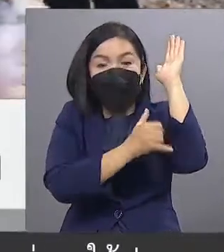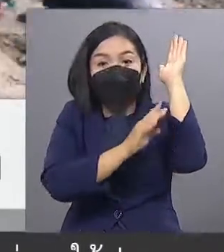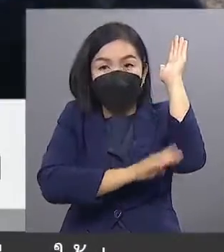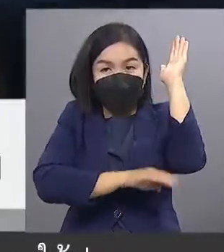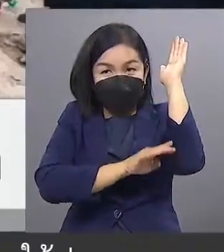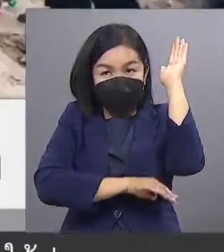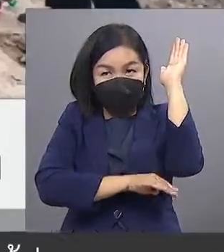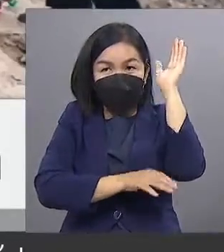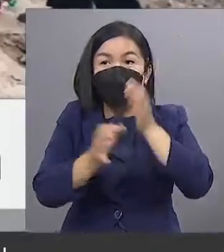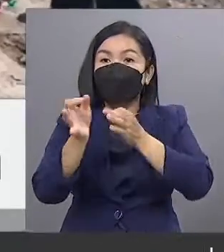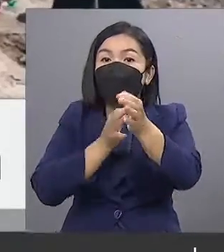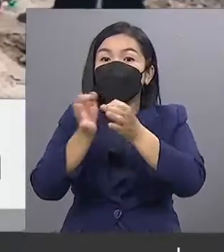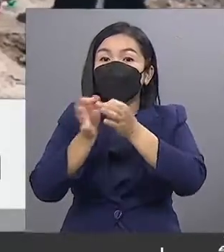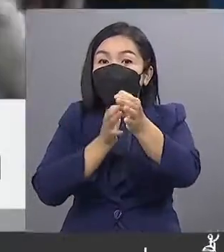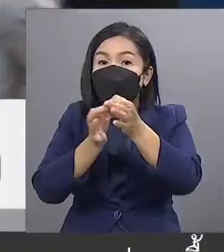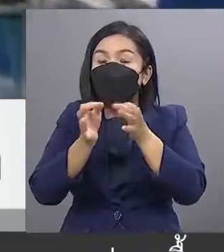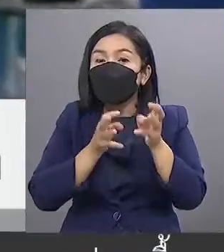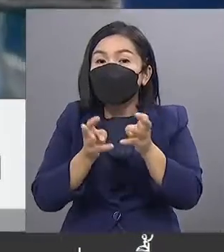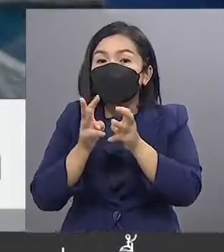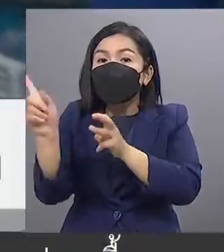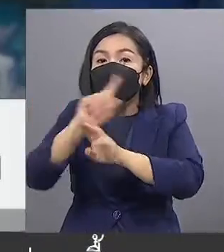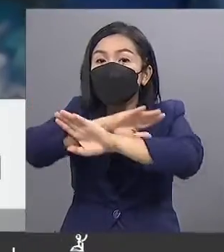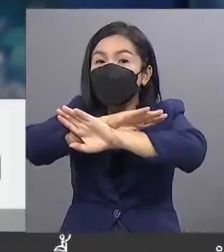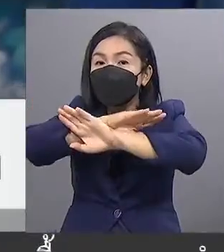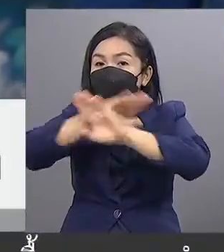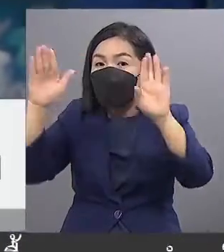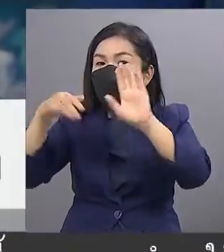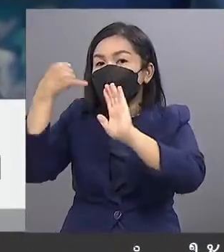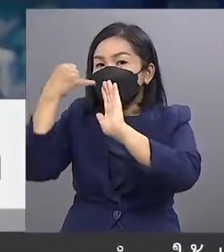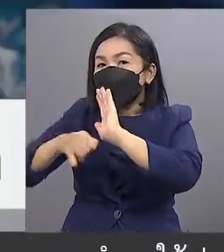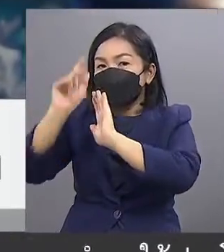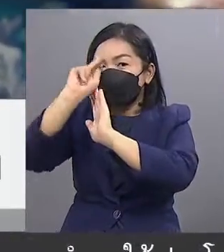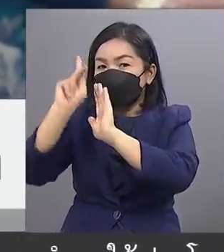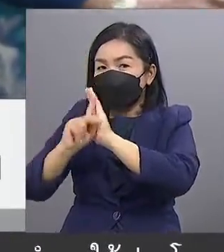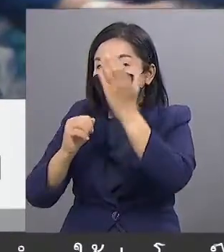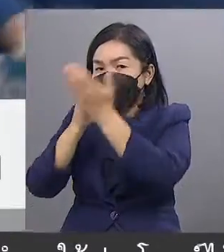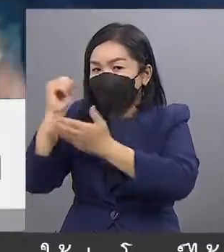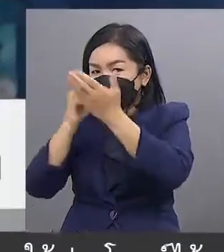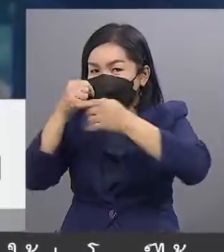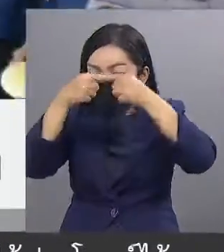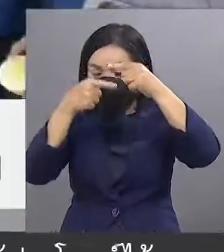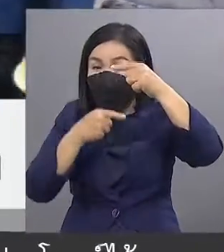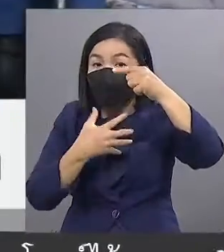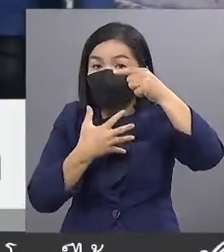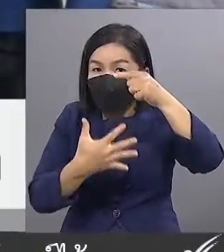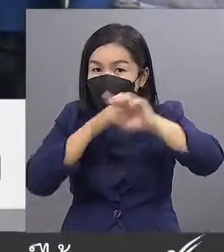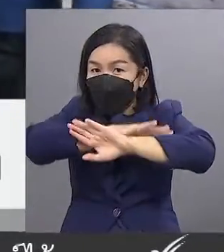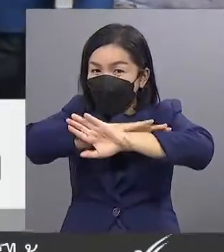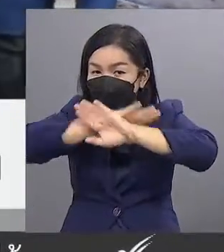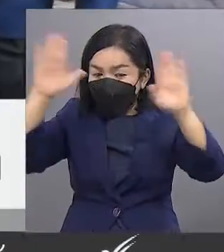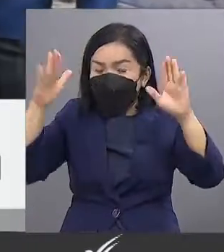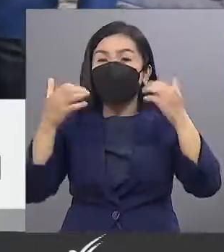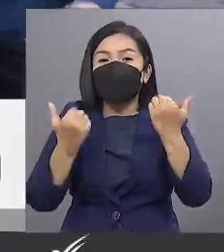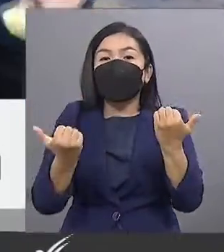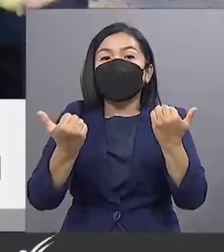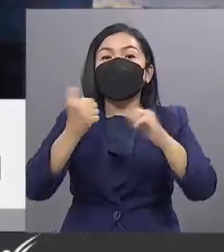เกี่ยวกับการปลดล็อคพืชกระท่อมจากยาเสพติดประเภทที่ 5ซึ่งจะมีผลบังคับใช้ในวันนี้คุณจีรชาตาเล่าไป